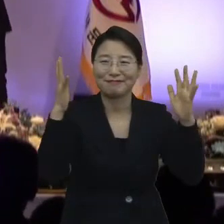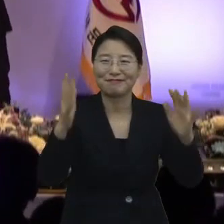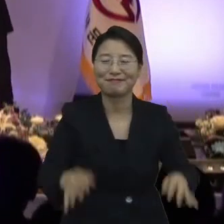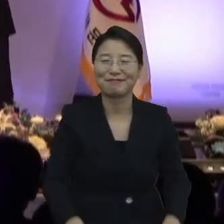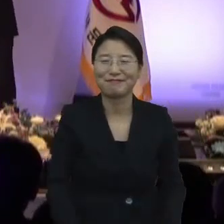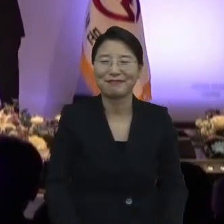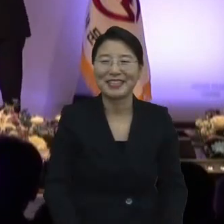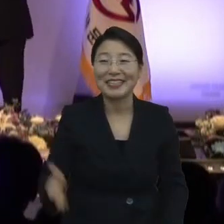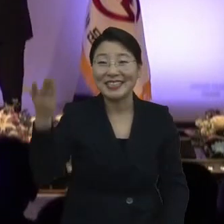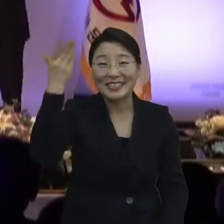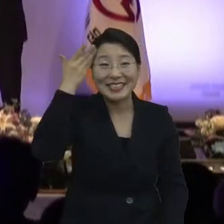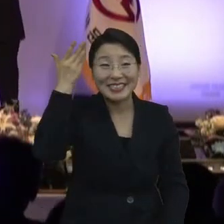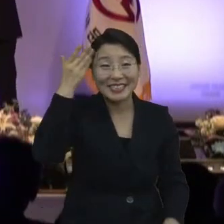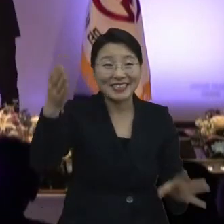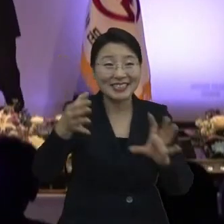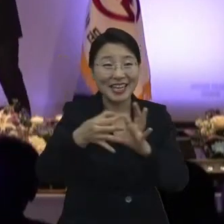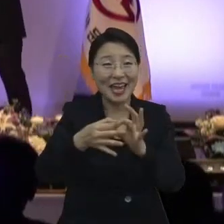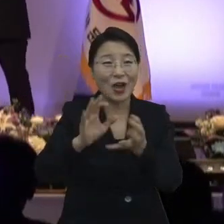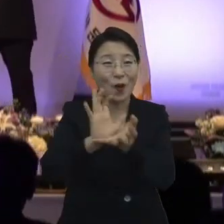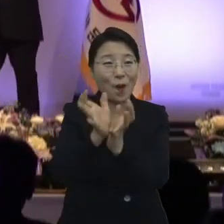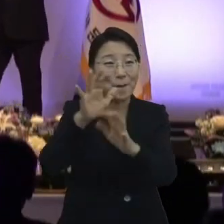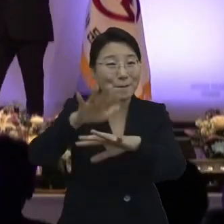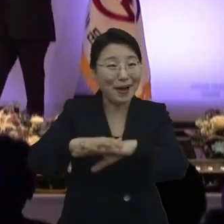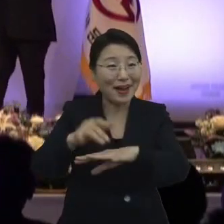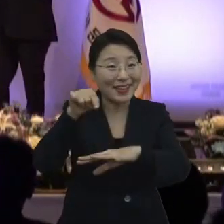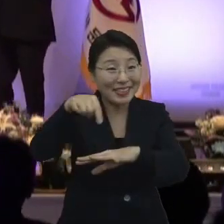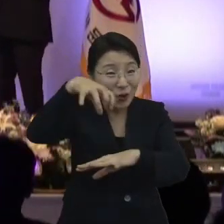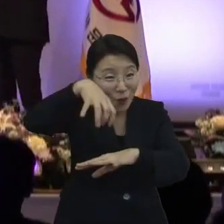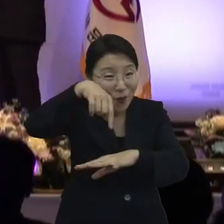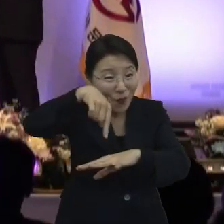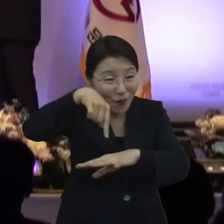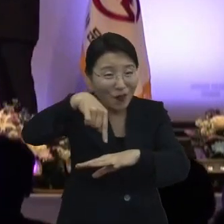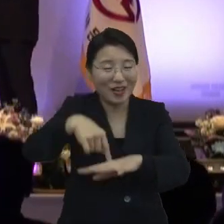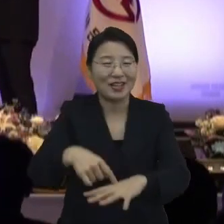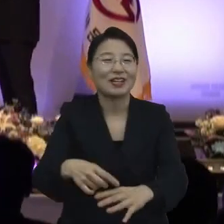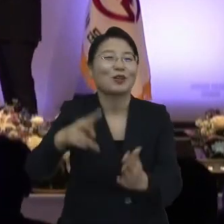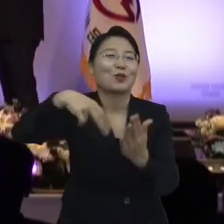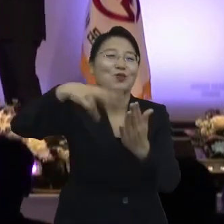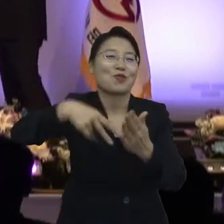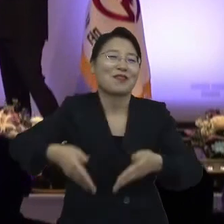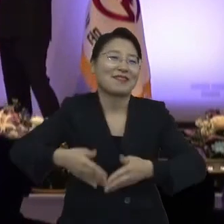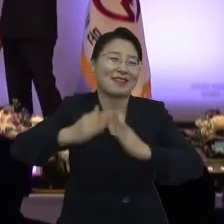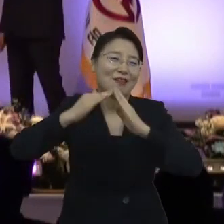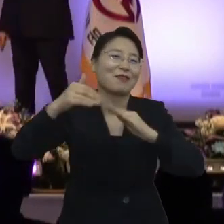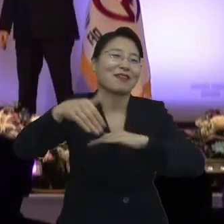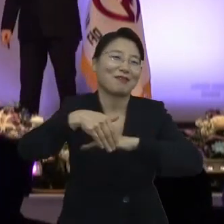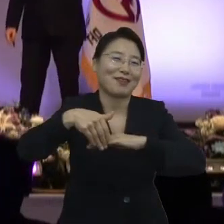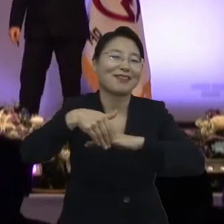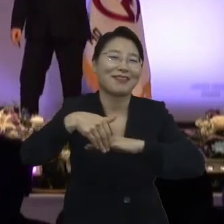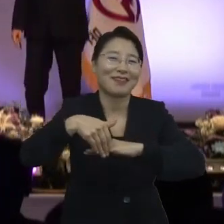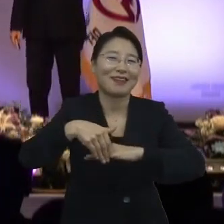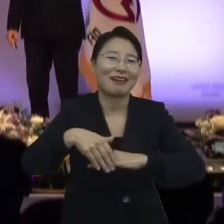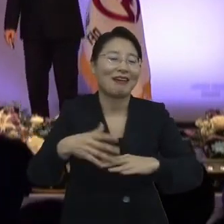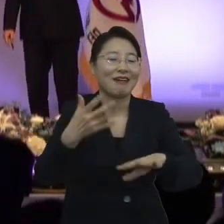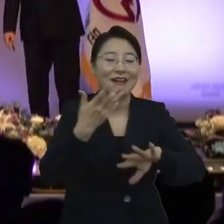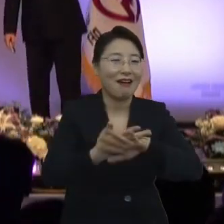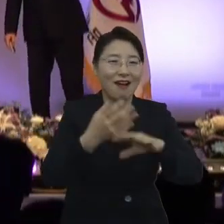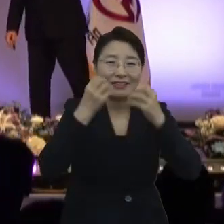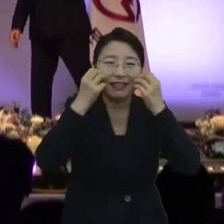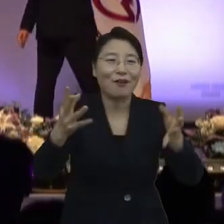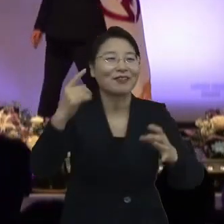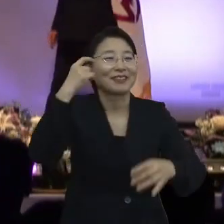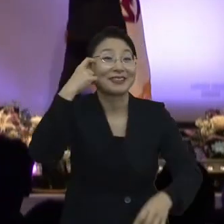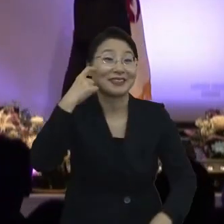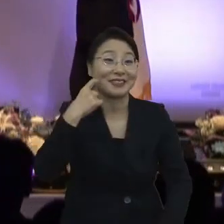아까 지식의 꽃이라고 그랬나요? 그 자리에 이렇게 멋진 도서관이 들어오면 아마 동네가 확 바뀌지